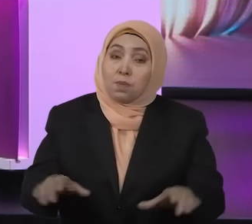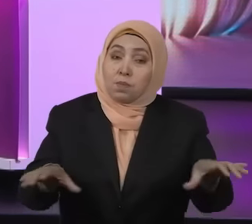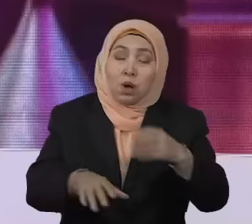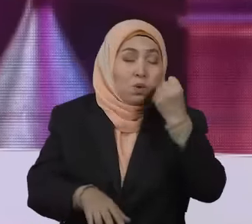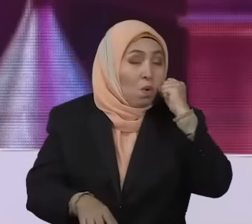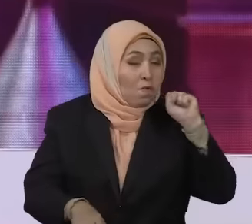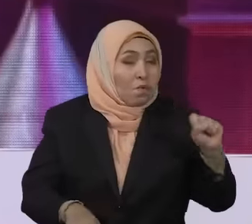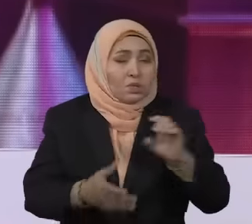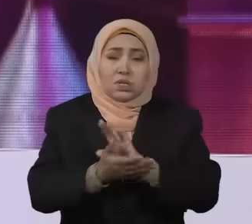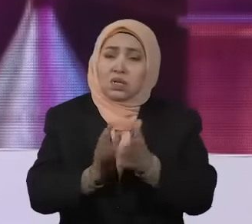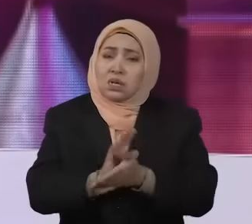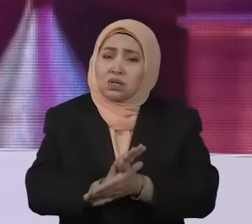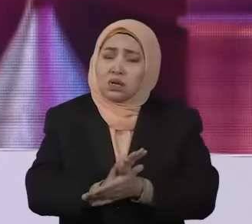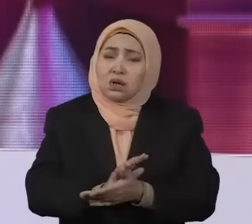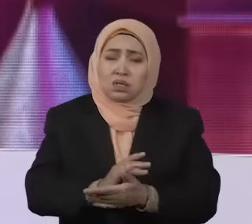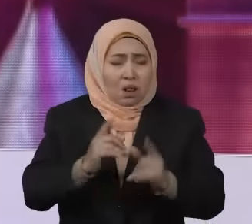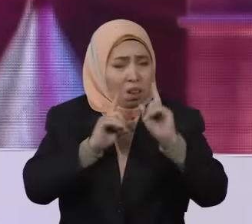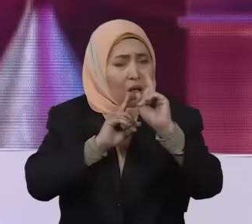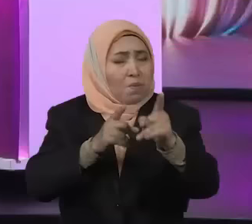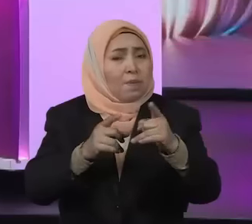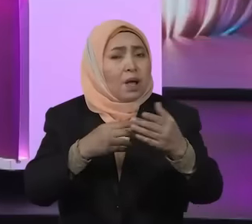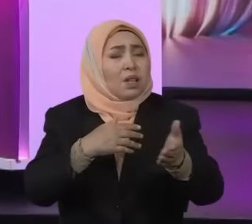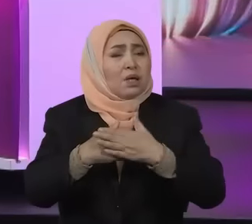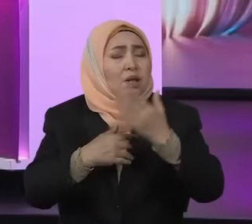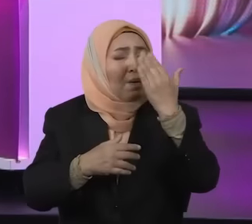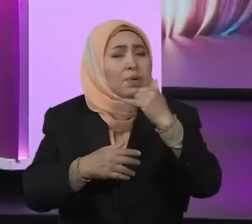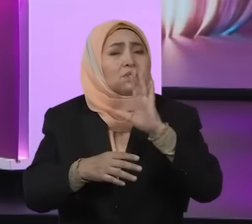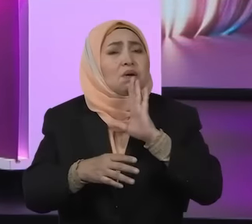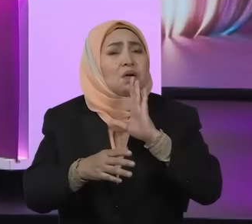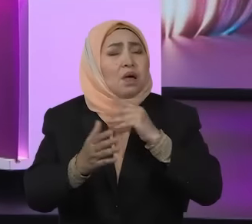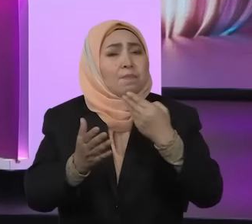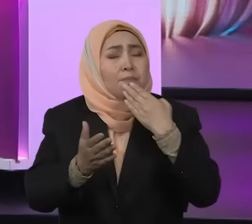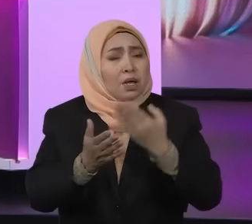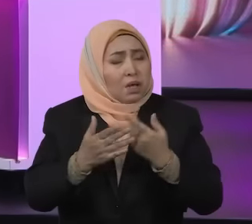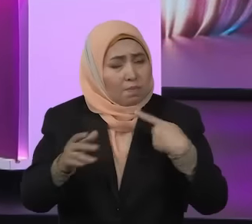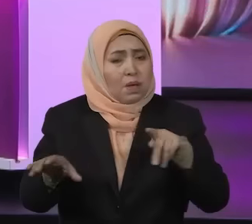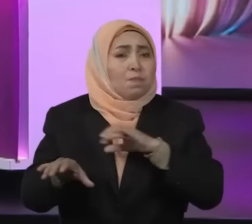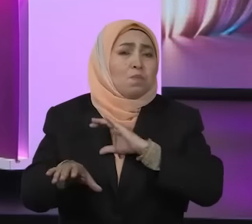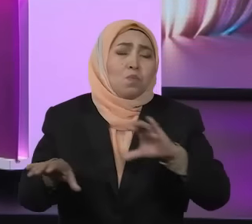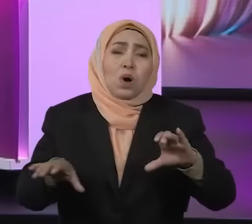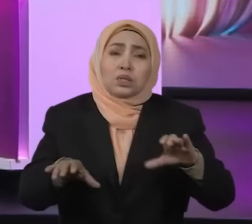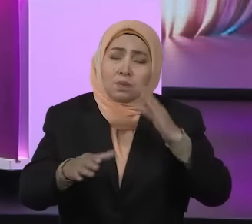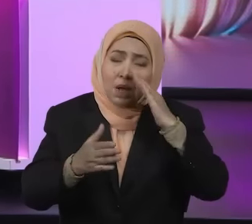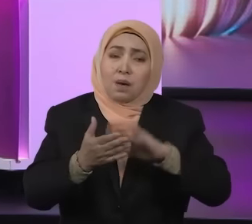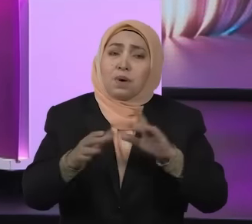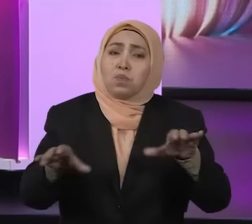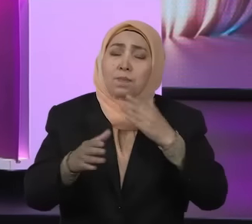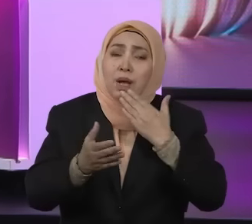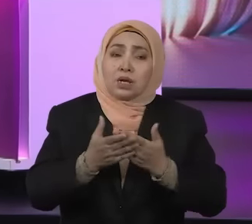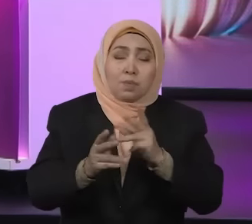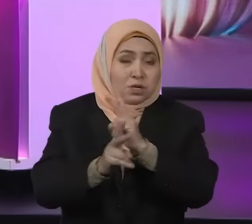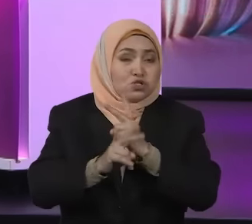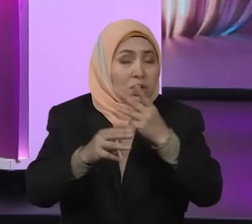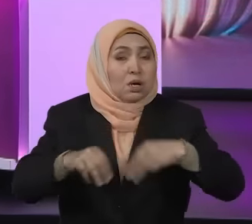melakukan kufur. Jadi dia bidas balik. Dia kata, mengapa kamu kata yang buruk saja? Kami ada buat kebaikan juga. Jadi dia kata, apa yang kamu buat baik? Kami